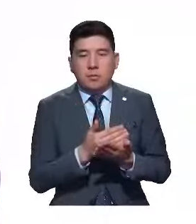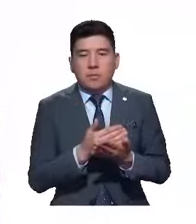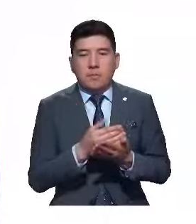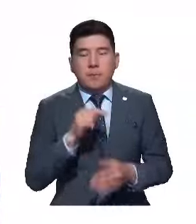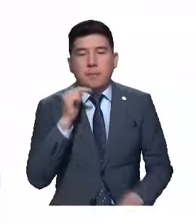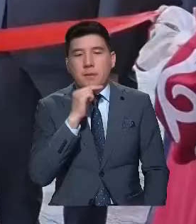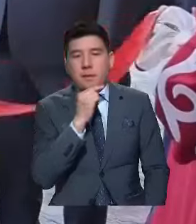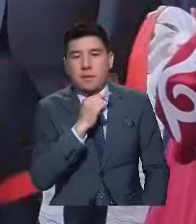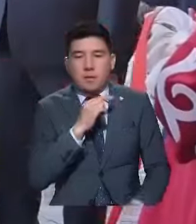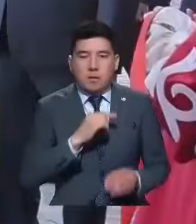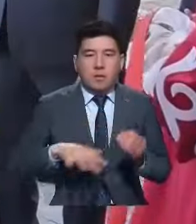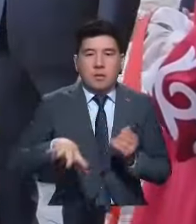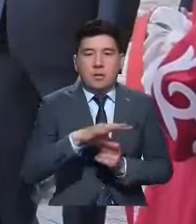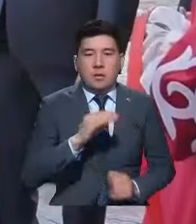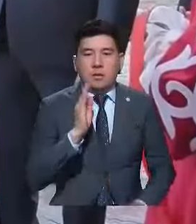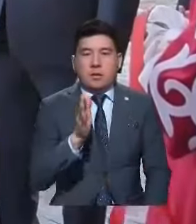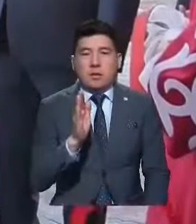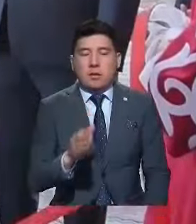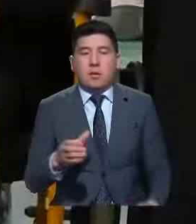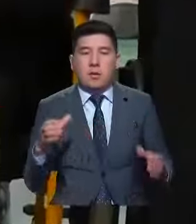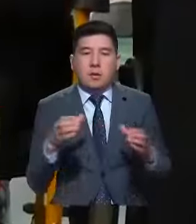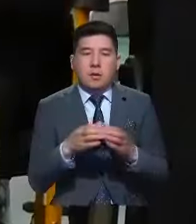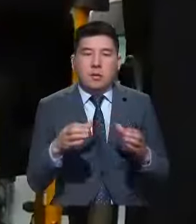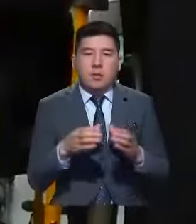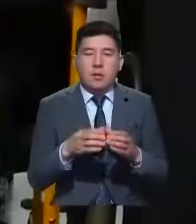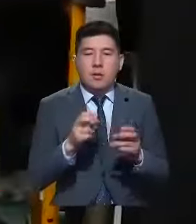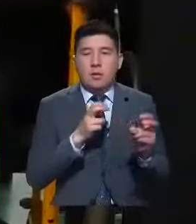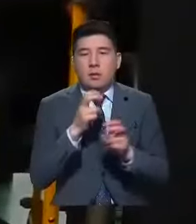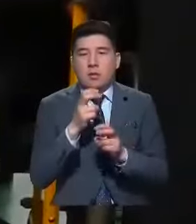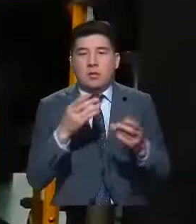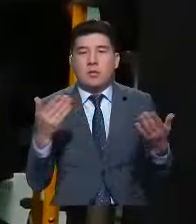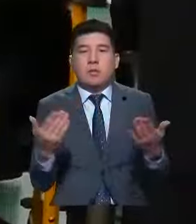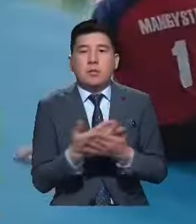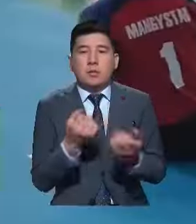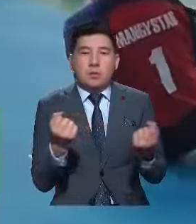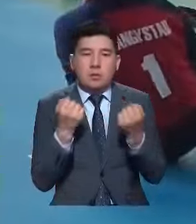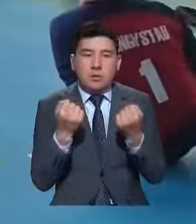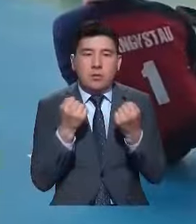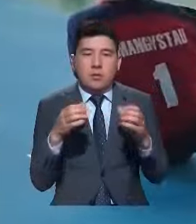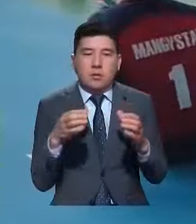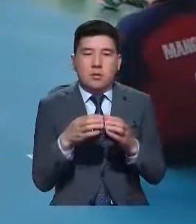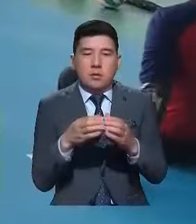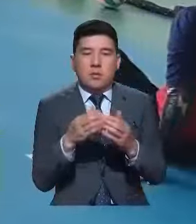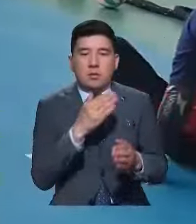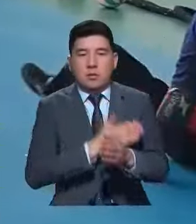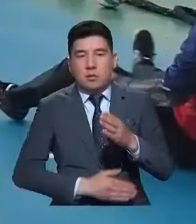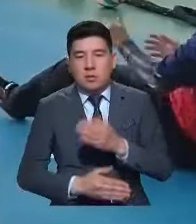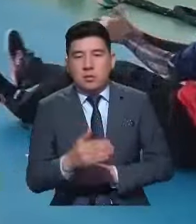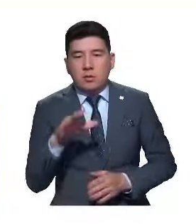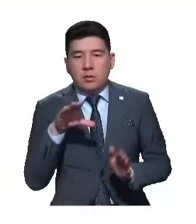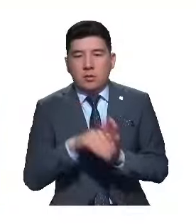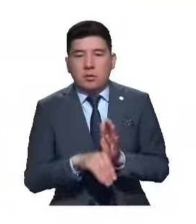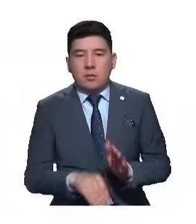нашего региона. Кроме этого, компания «Узеньмунайгаз» открыла новый спортивный клуб для людей с ограниченными возможностями.